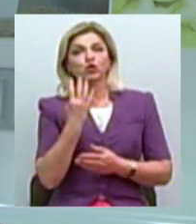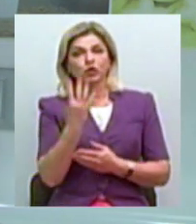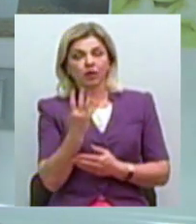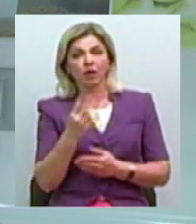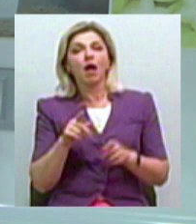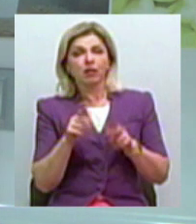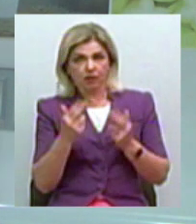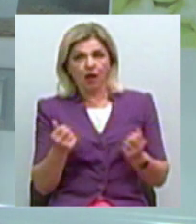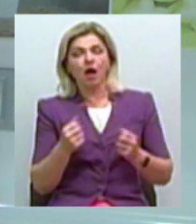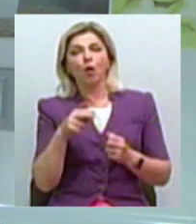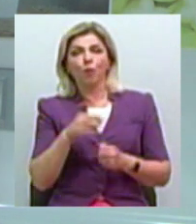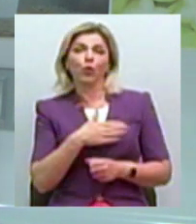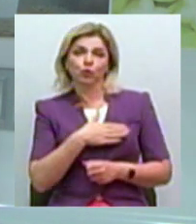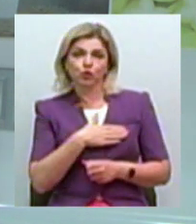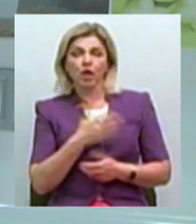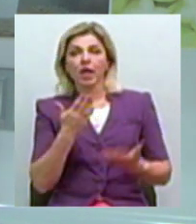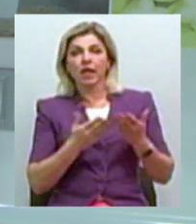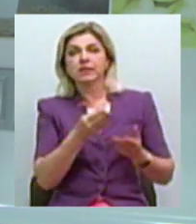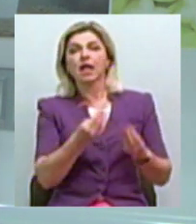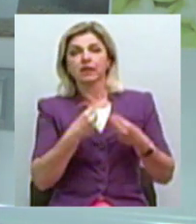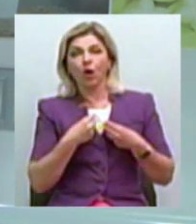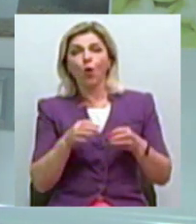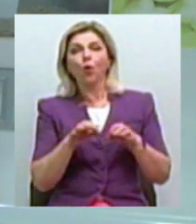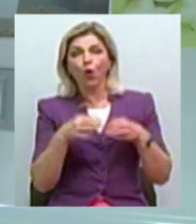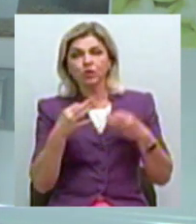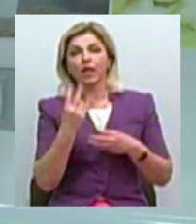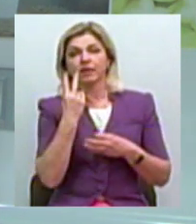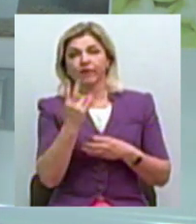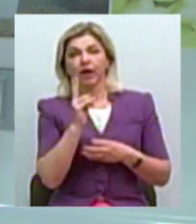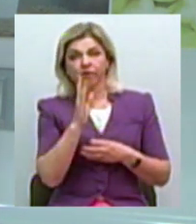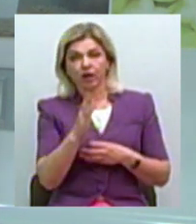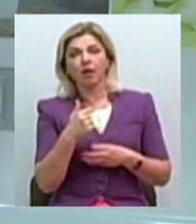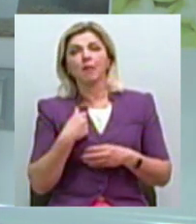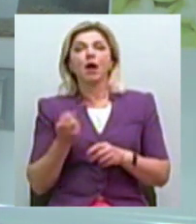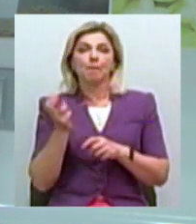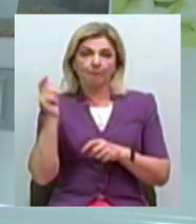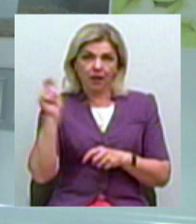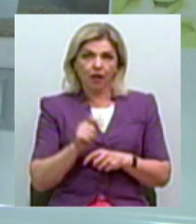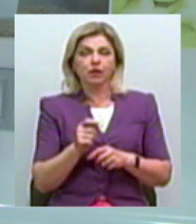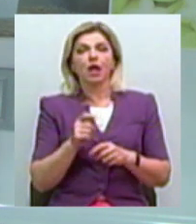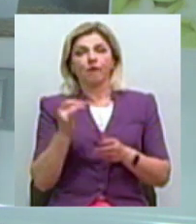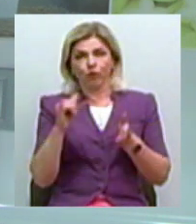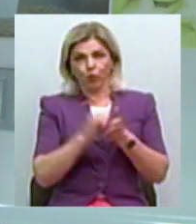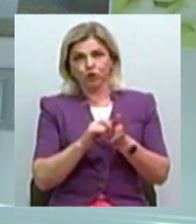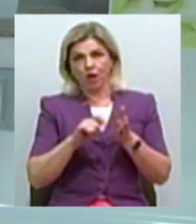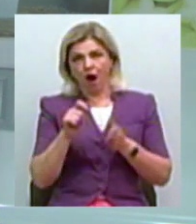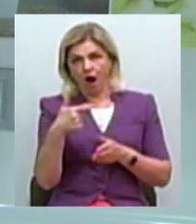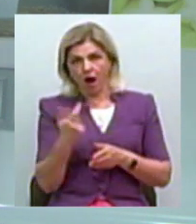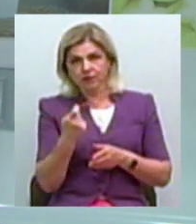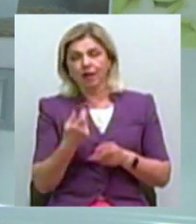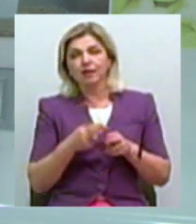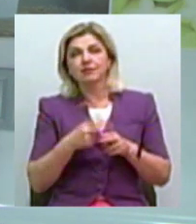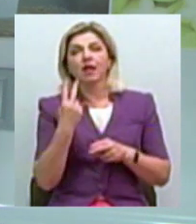Сказали, так, чисто по-людськи. Якщо ви нам надасте доступ конкретно в дві квартири, тоді ми приїдемо і включимо газ вам. Це боржники, вони працівників